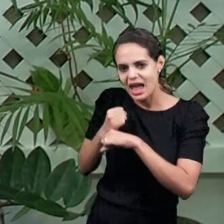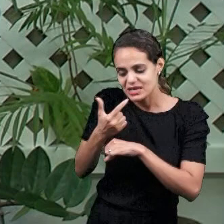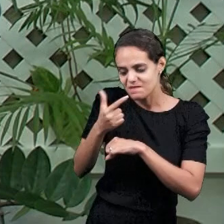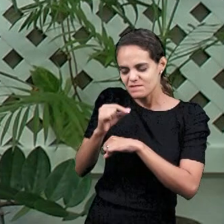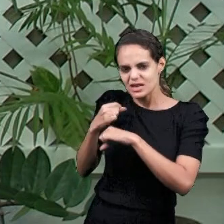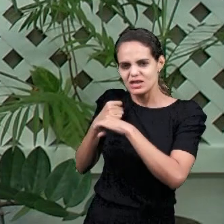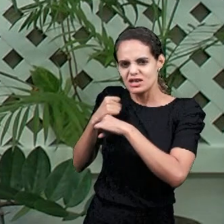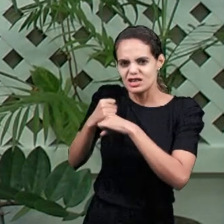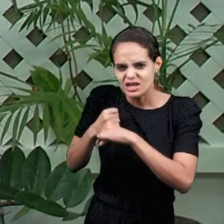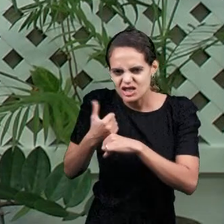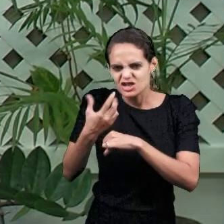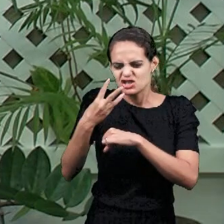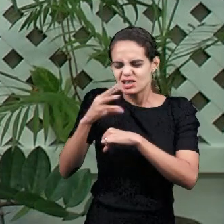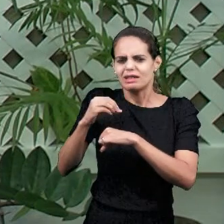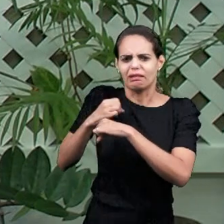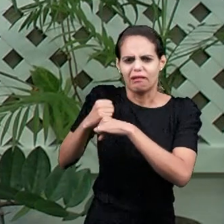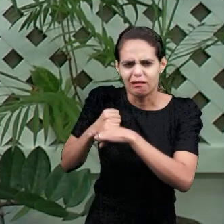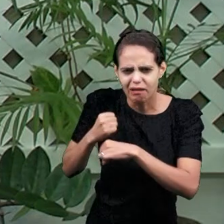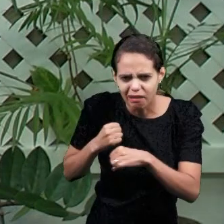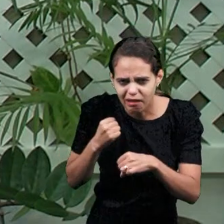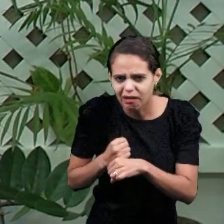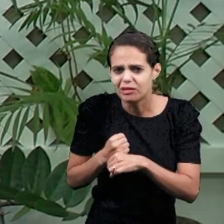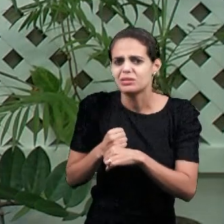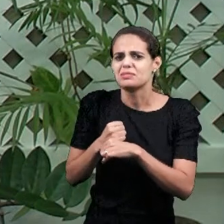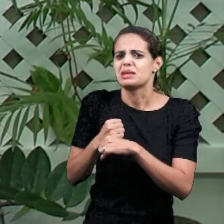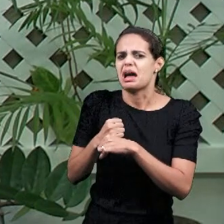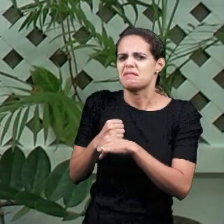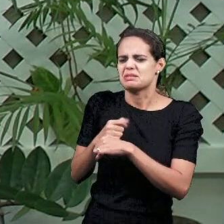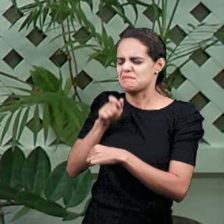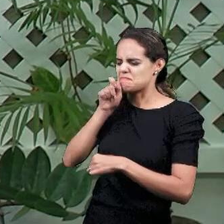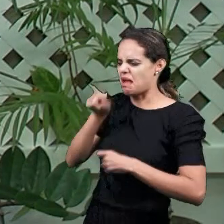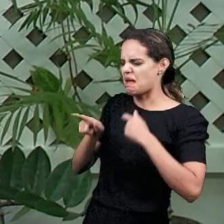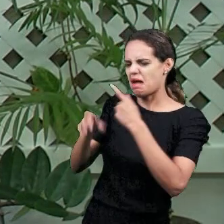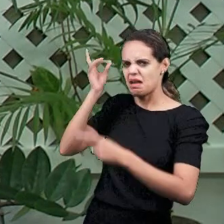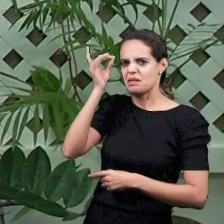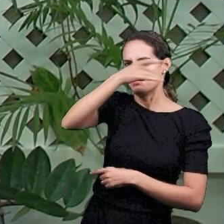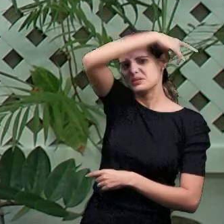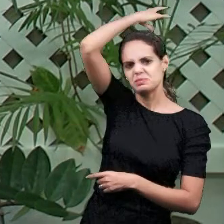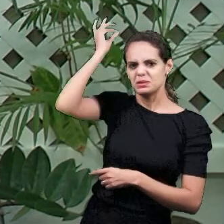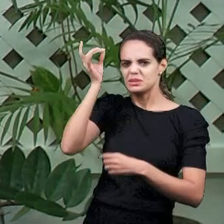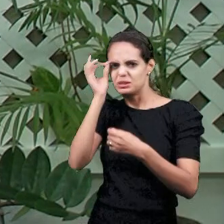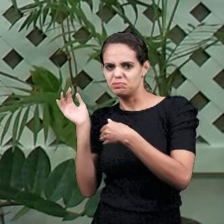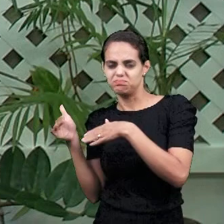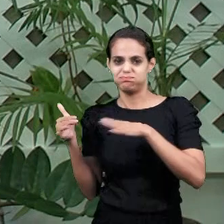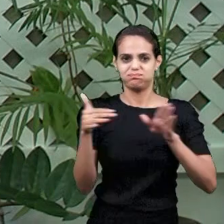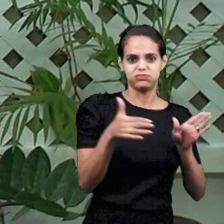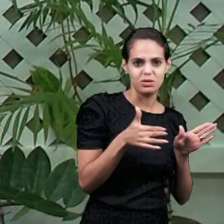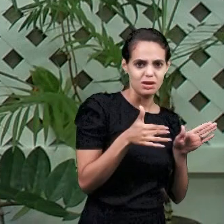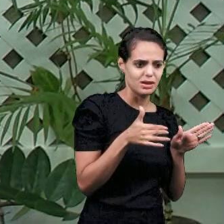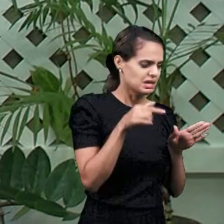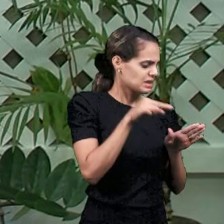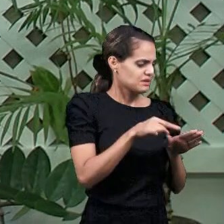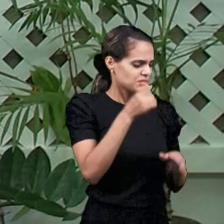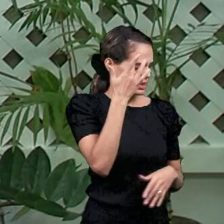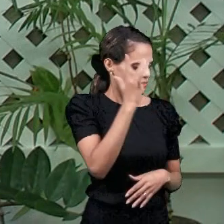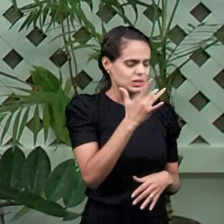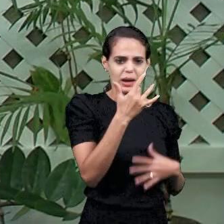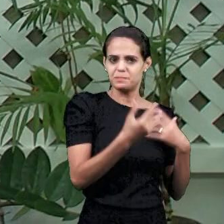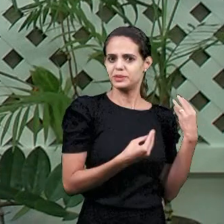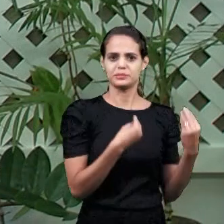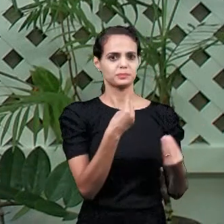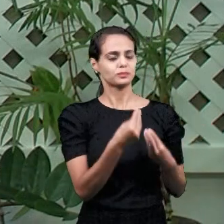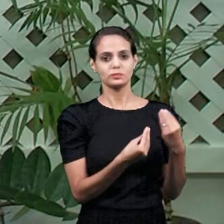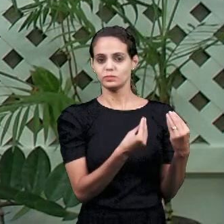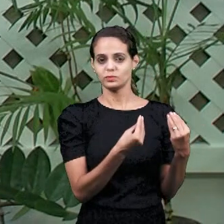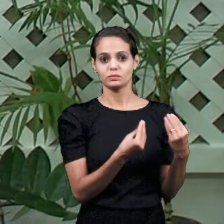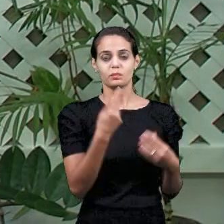ensuite, vous amenez des gens vers un destin où vous ne savez pas où vous l'amener. Votre responsabilité, c'est beaucoup plus grand parce que vous